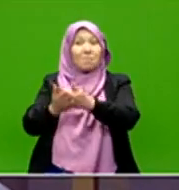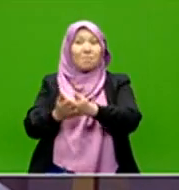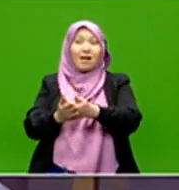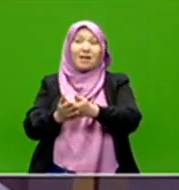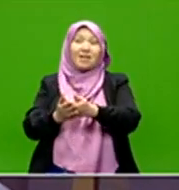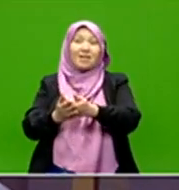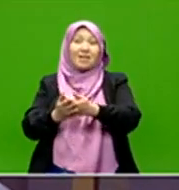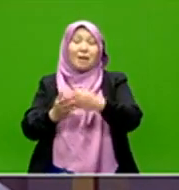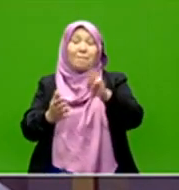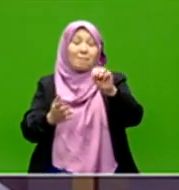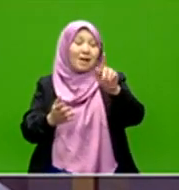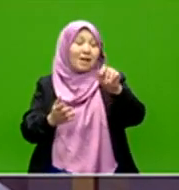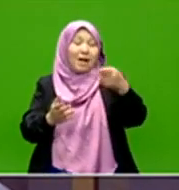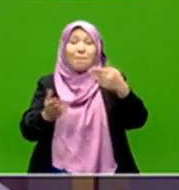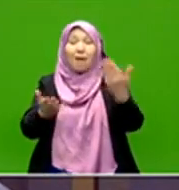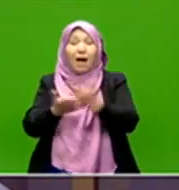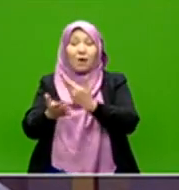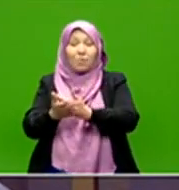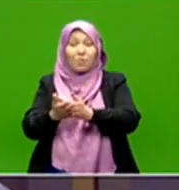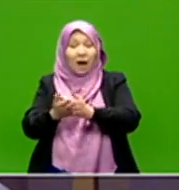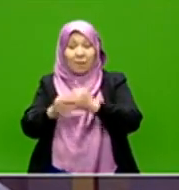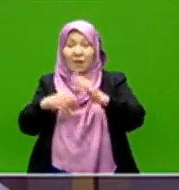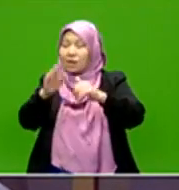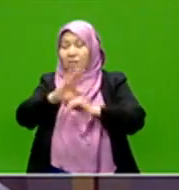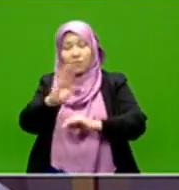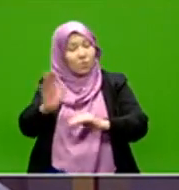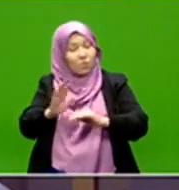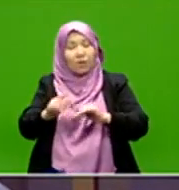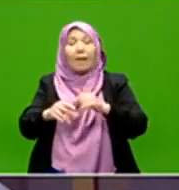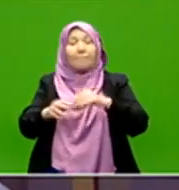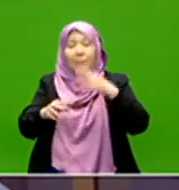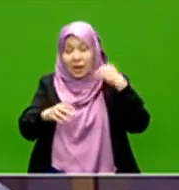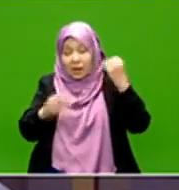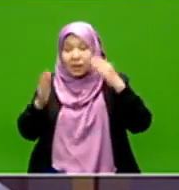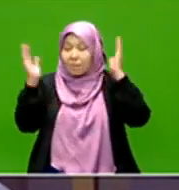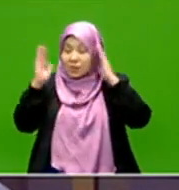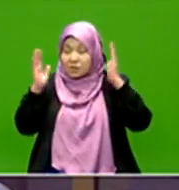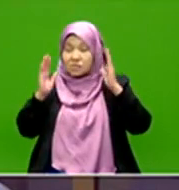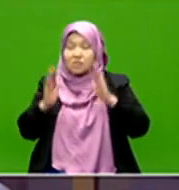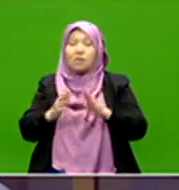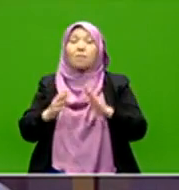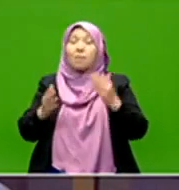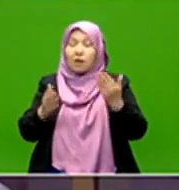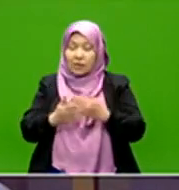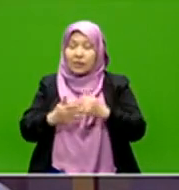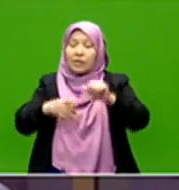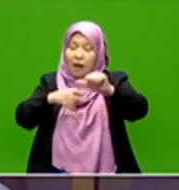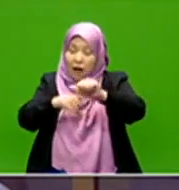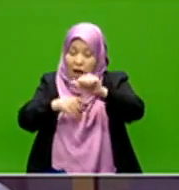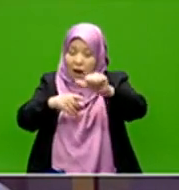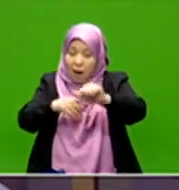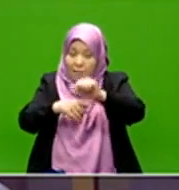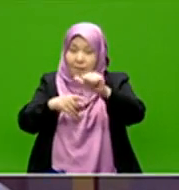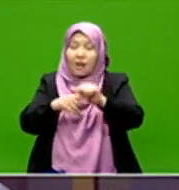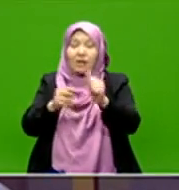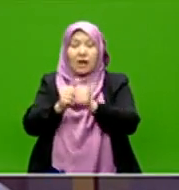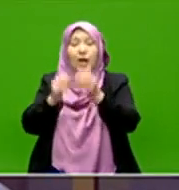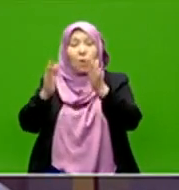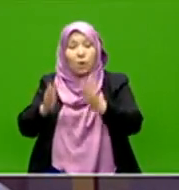haji kita lonjakkan lagi. Lepas tu balik ke Malaysia mabrur, kita beramal dengan orang-orang